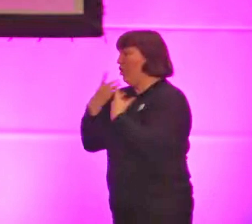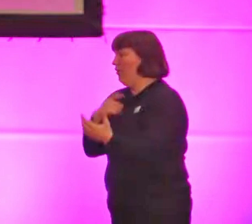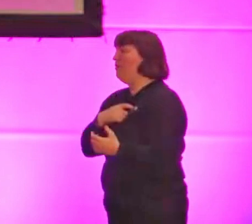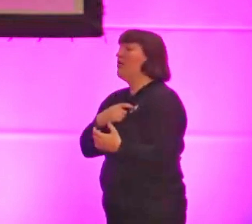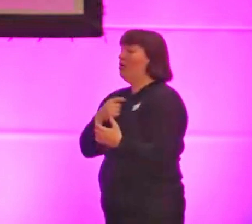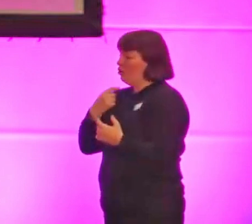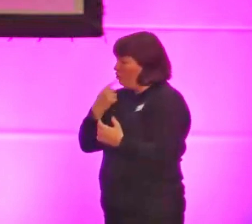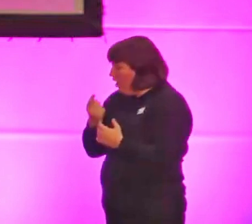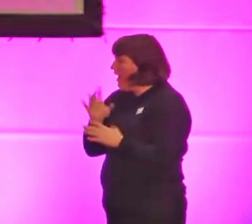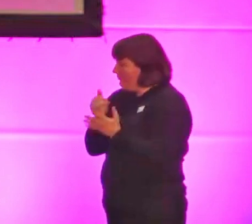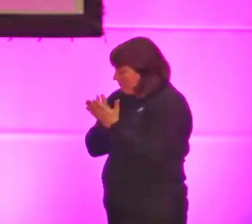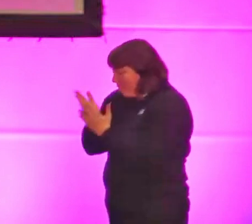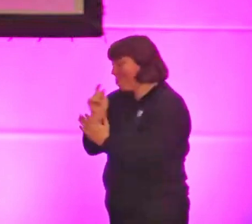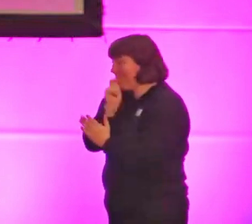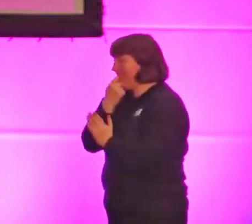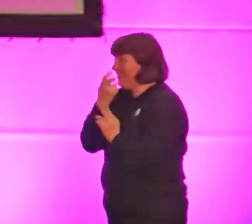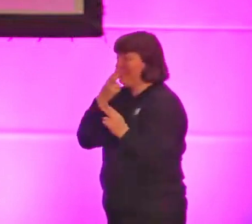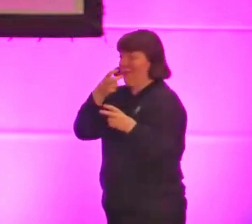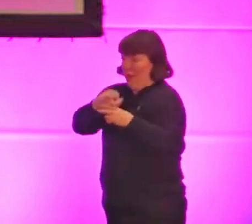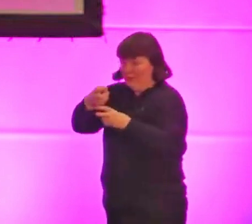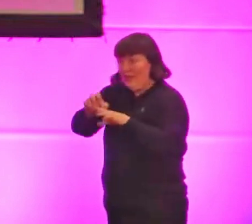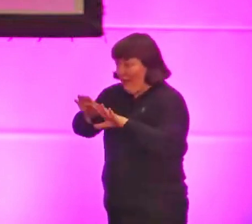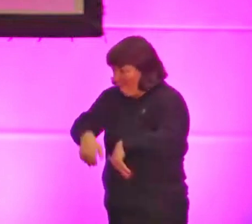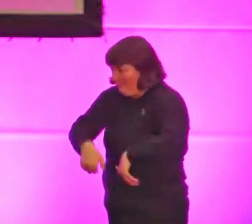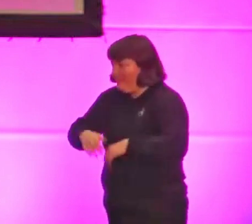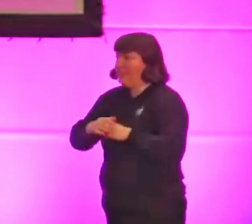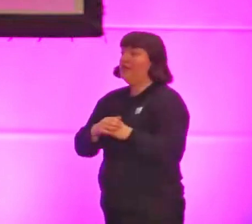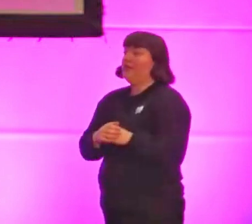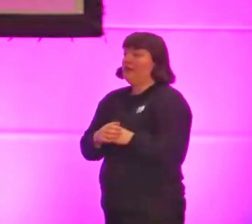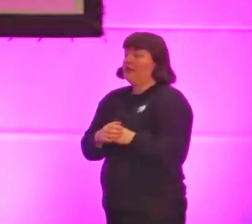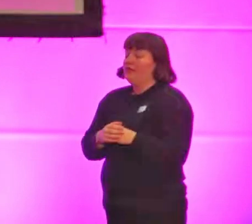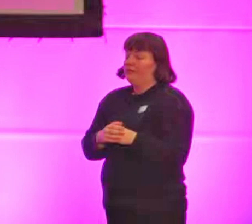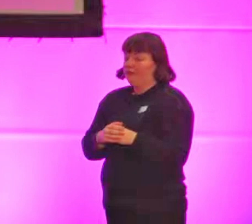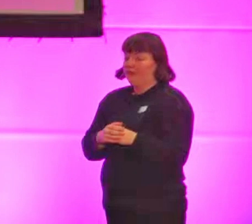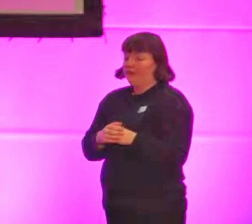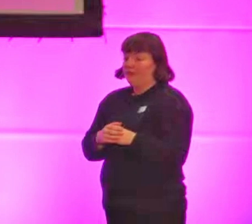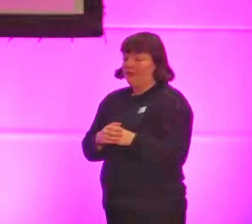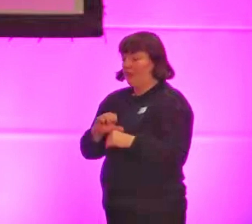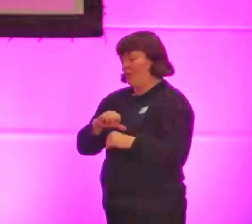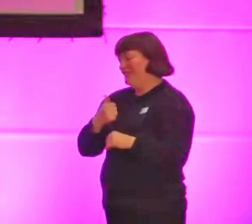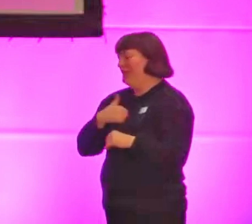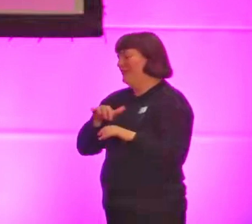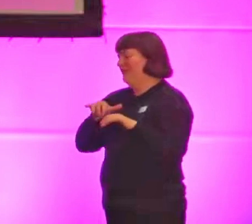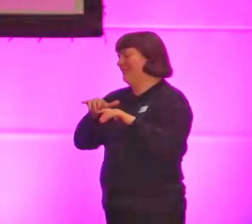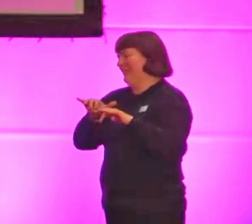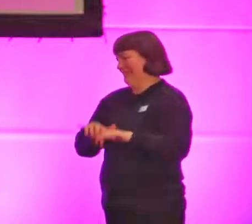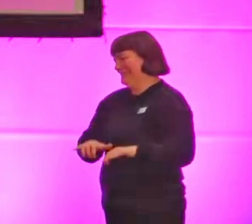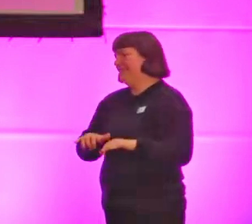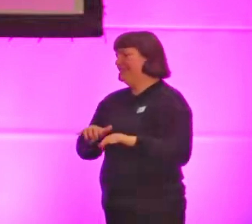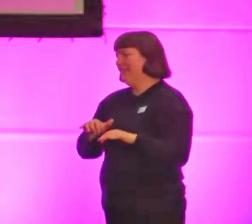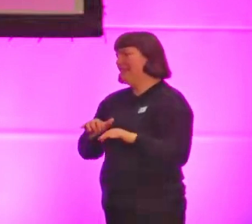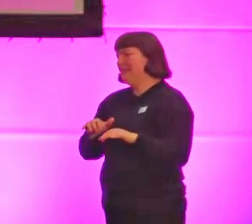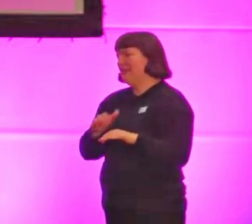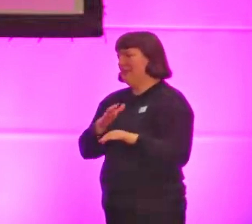var en sekretessprövning. Det handlade om en sekretessprövning. Den hade jag skrivit lite grann i mina yttranden